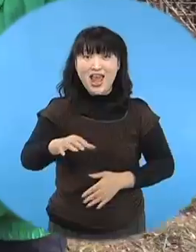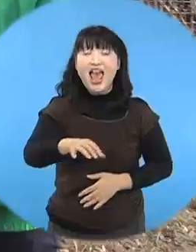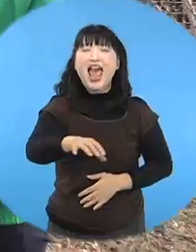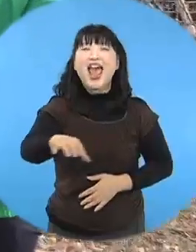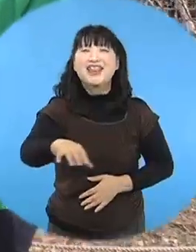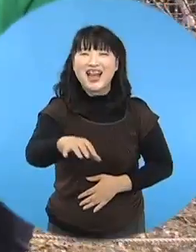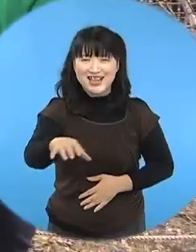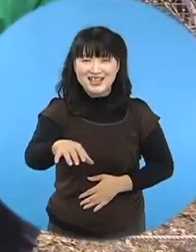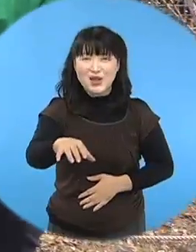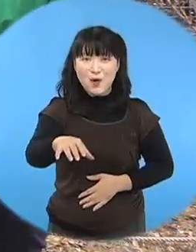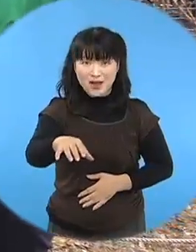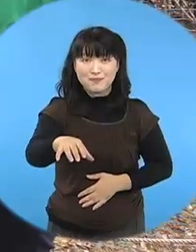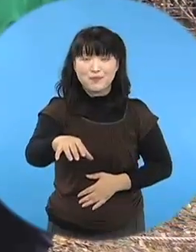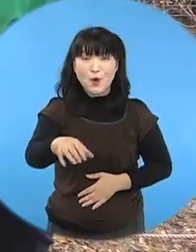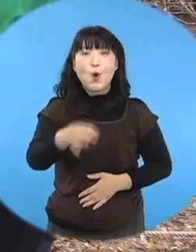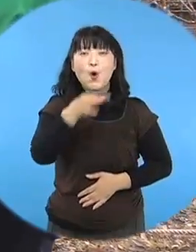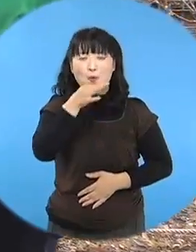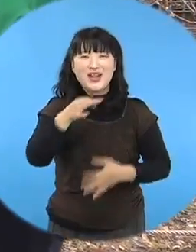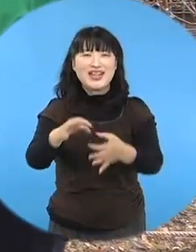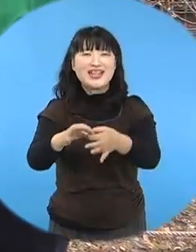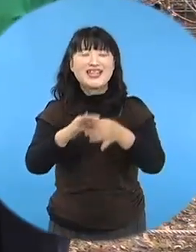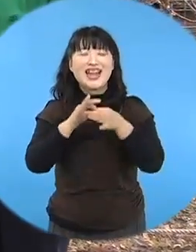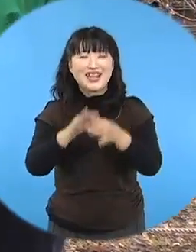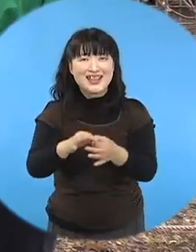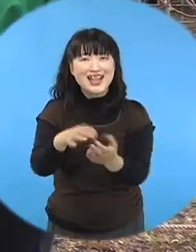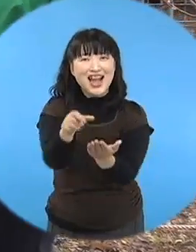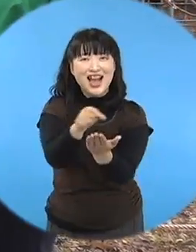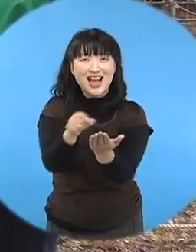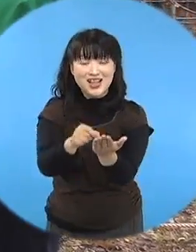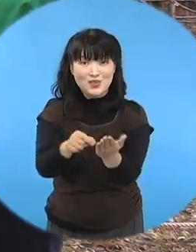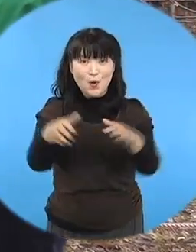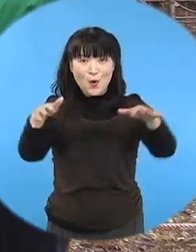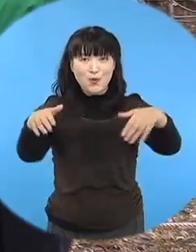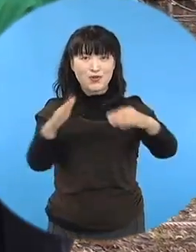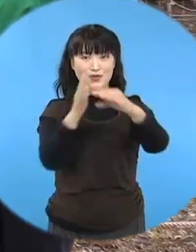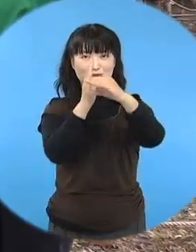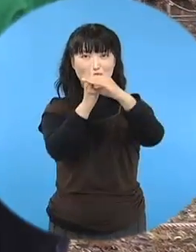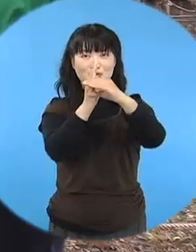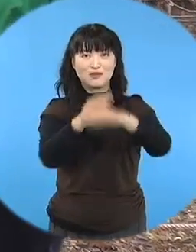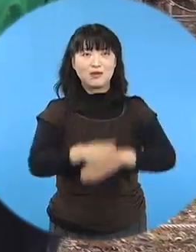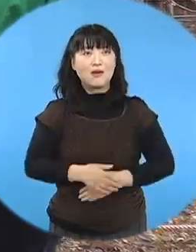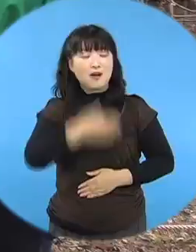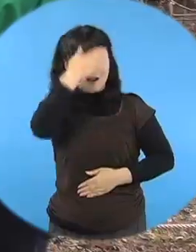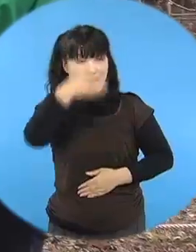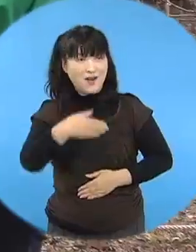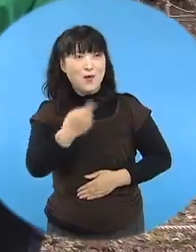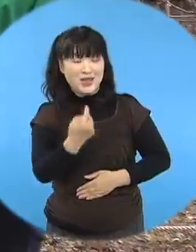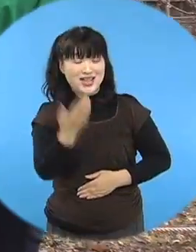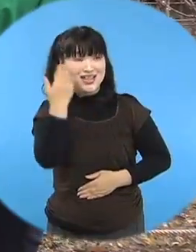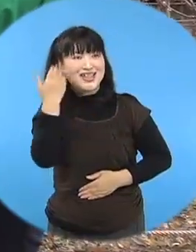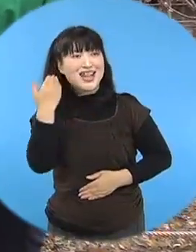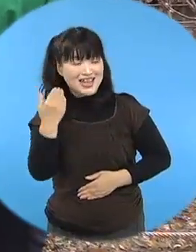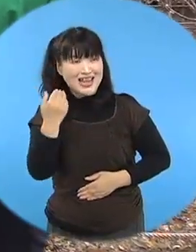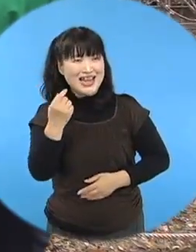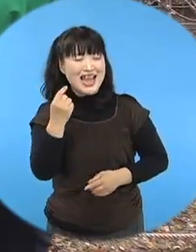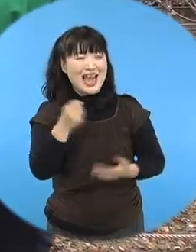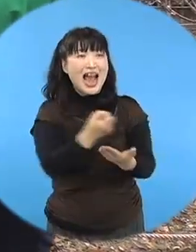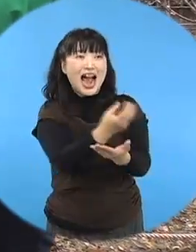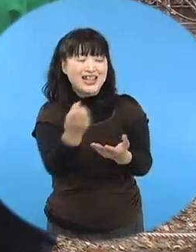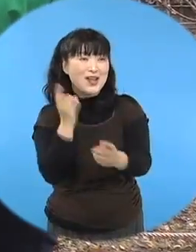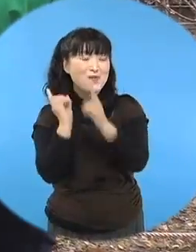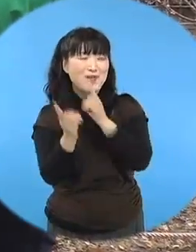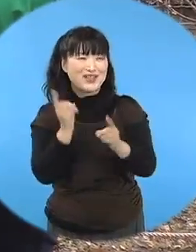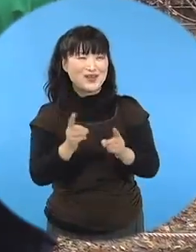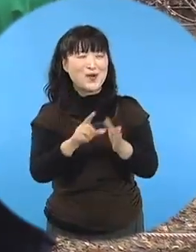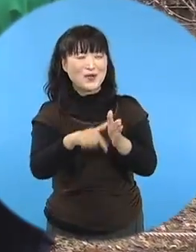では、梅にちなんだ俳句を募集しています。 そうなんですね。前回あの紫陽花祭りの時